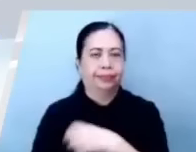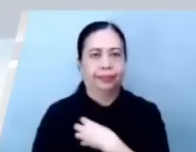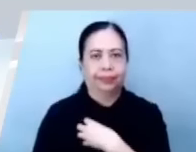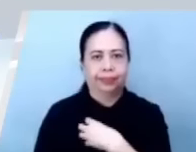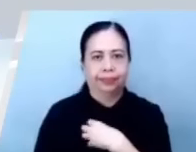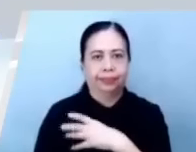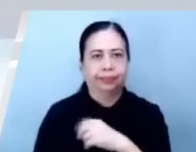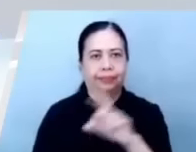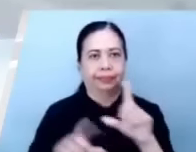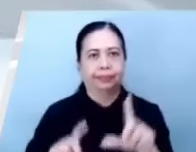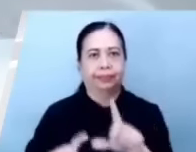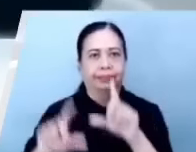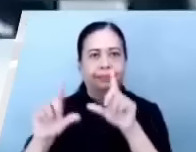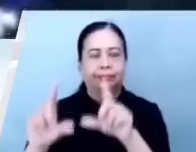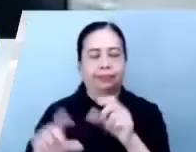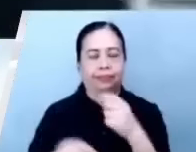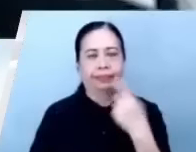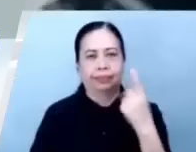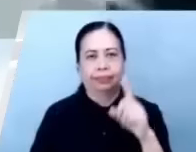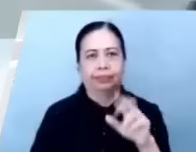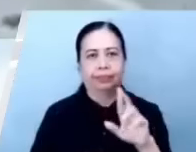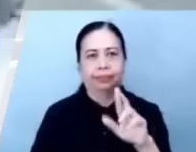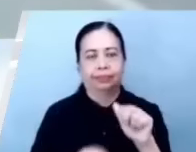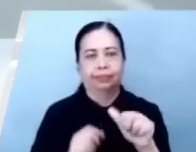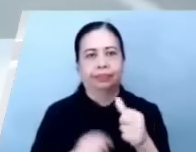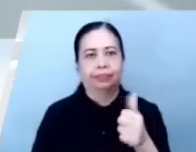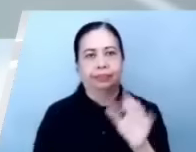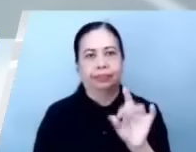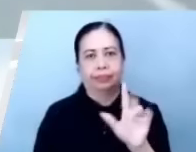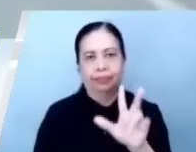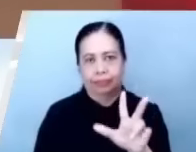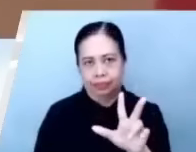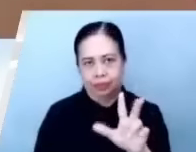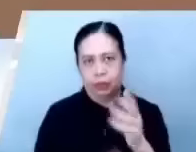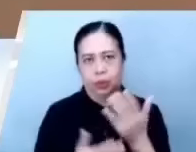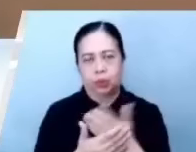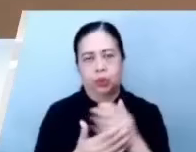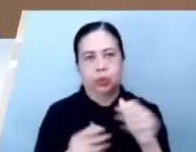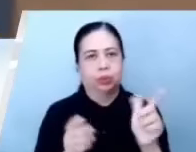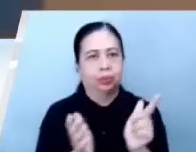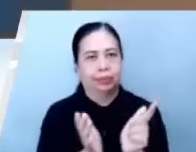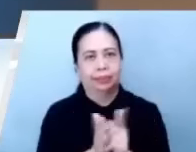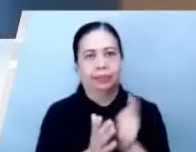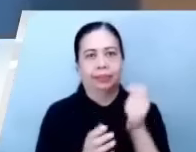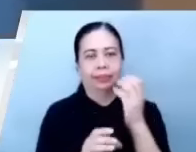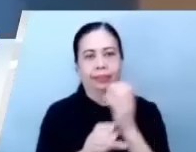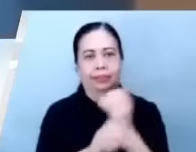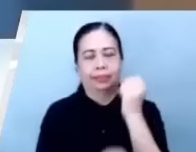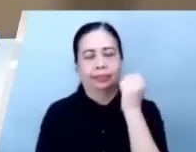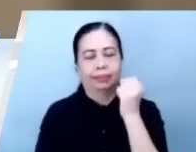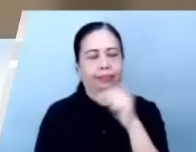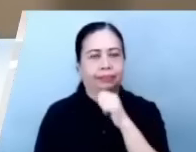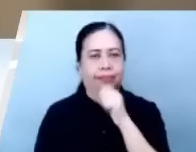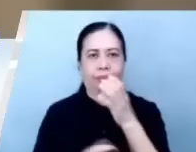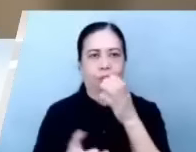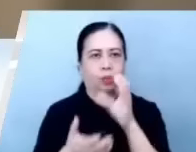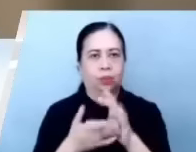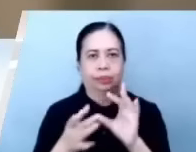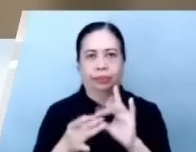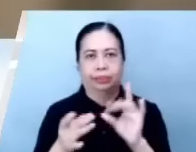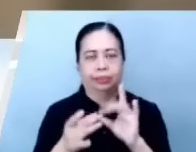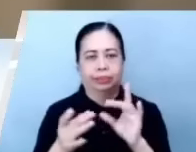sa reklamong paglabag sa ra 10883 o ang new anti carnapping law hindi na siya nagbigay ng pahayag sa camera per sinabing